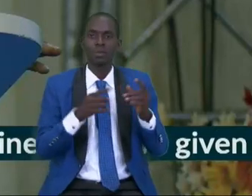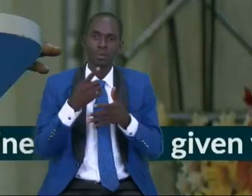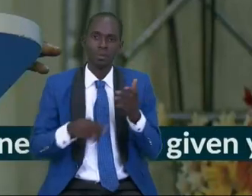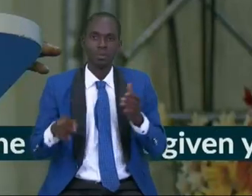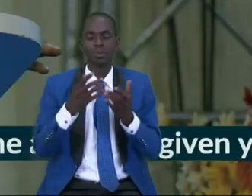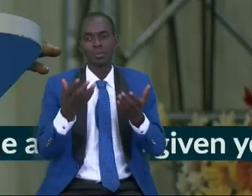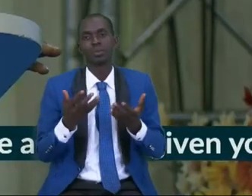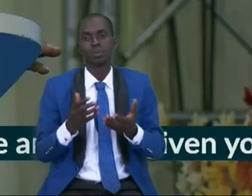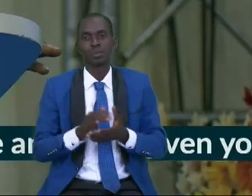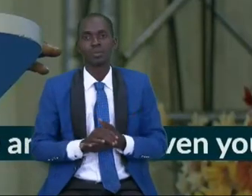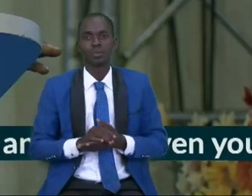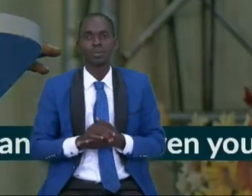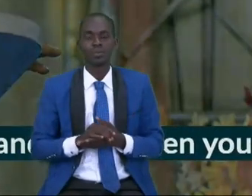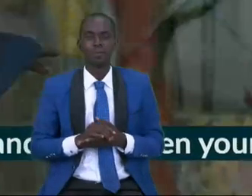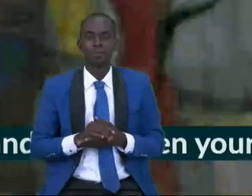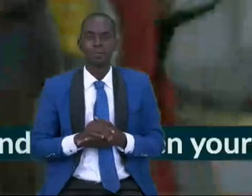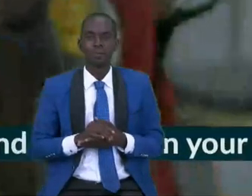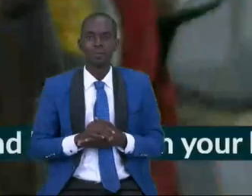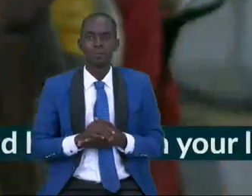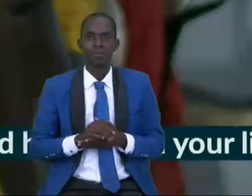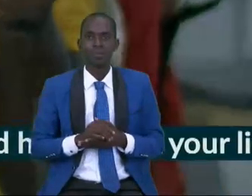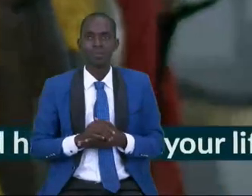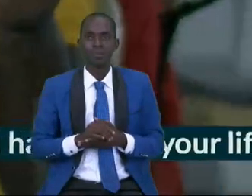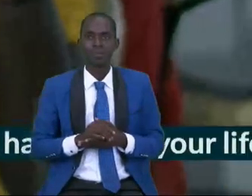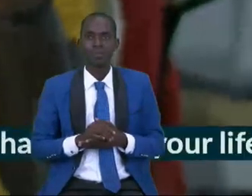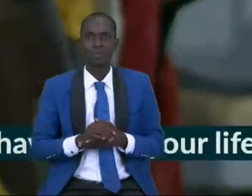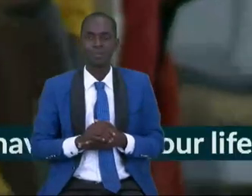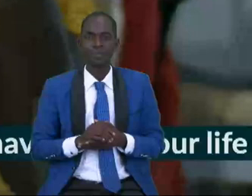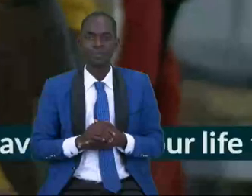Le Seigneur donnera la solution finale